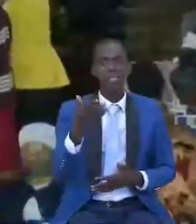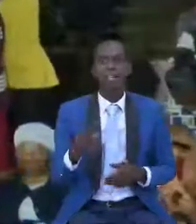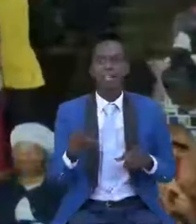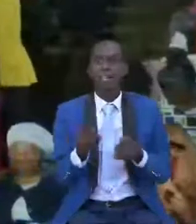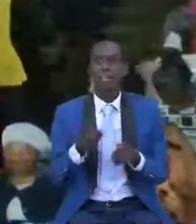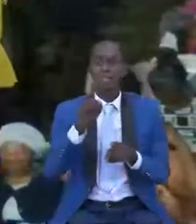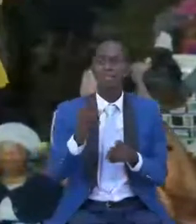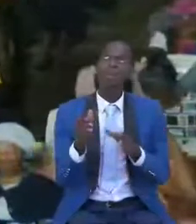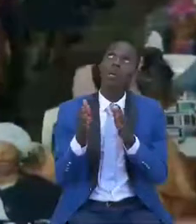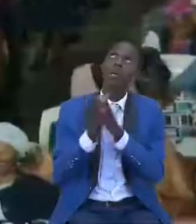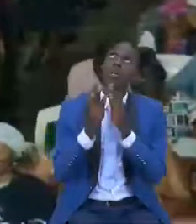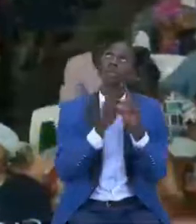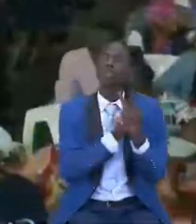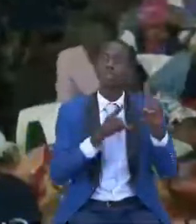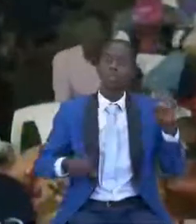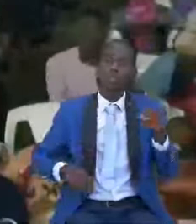Toujours debout.